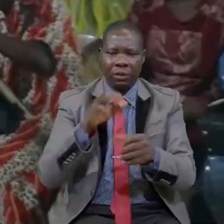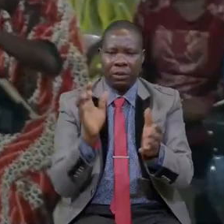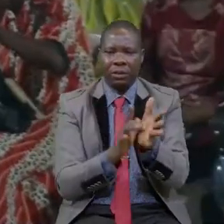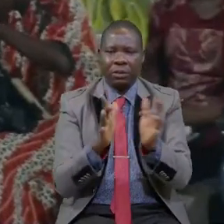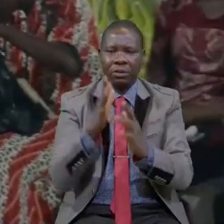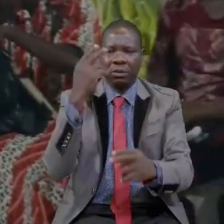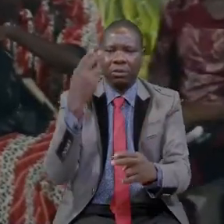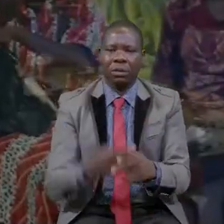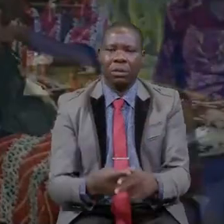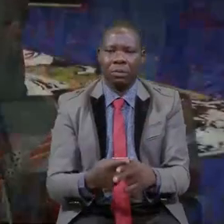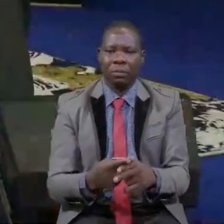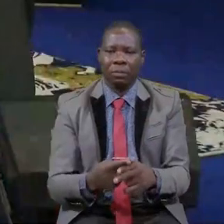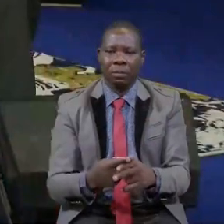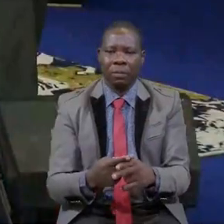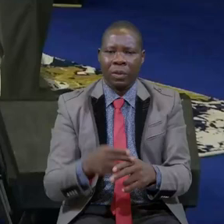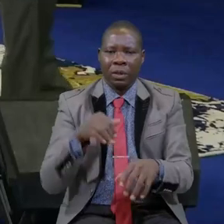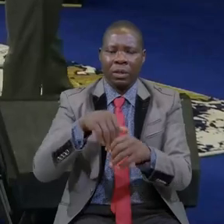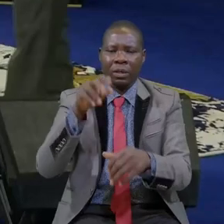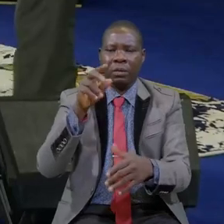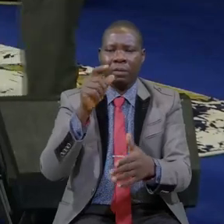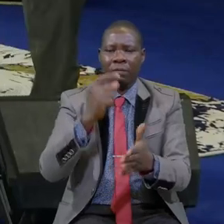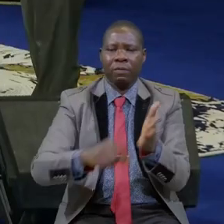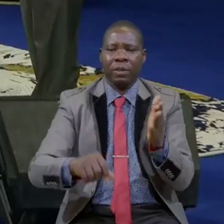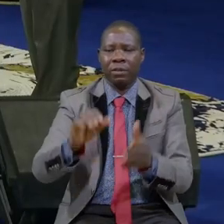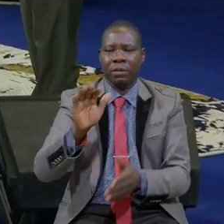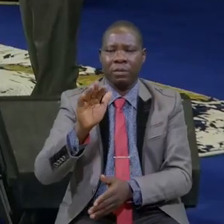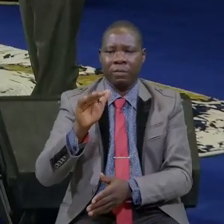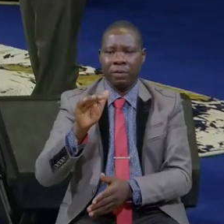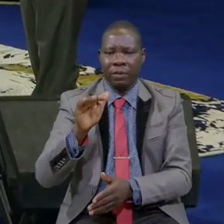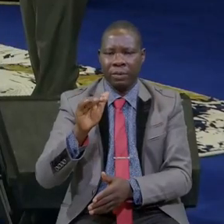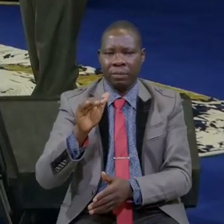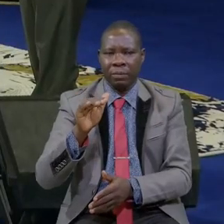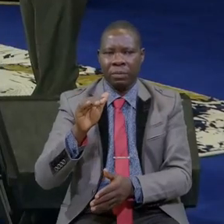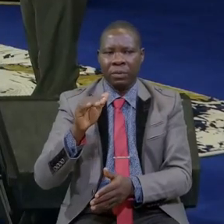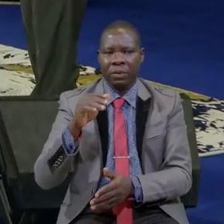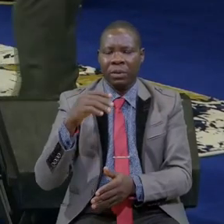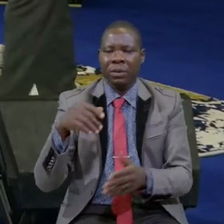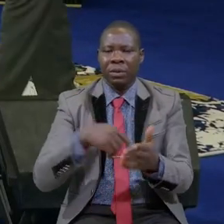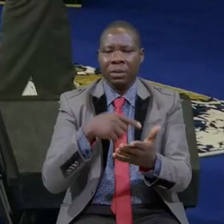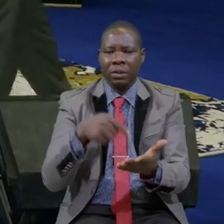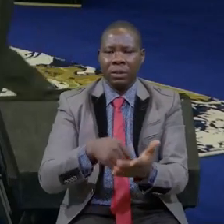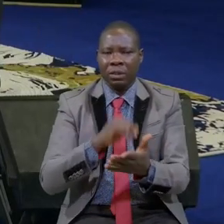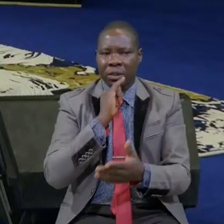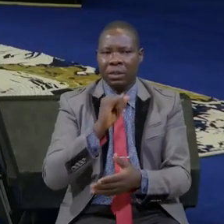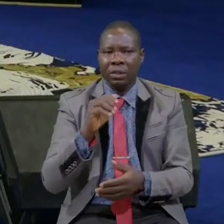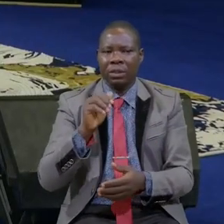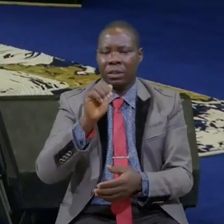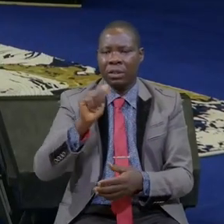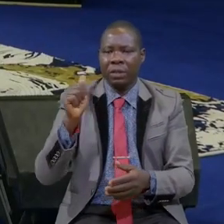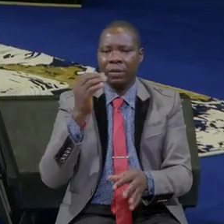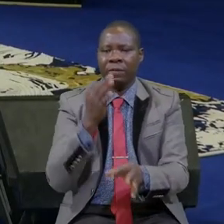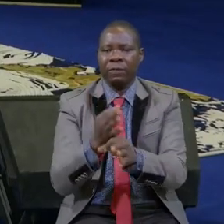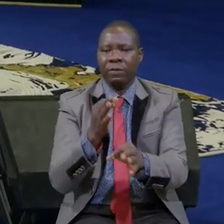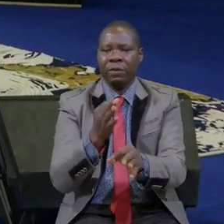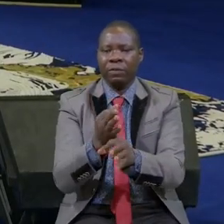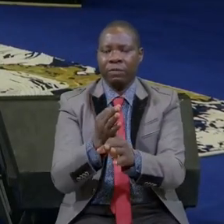de Jésus. Verset 15 dit, c'est une parole certaine